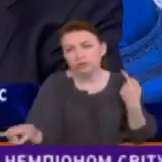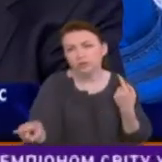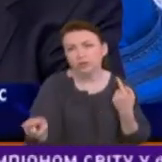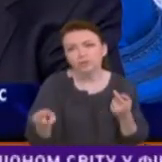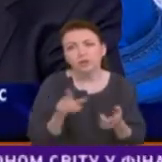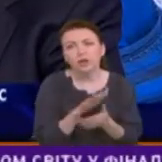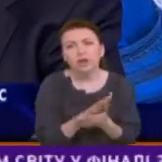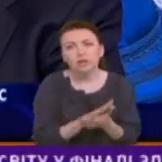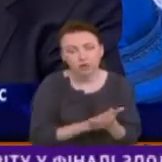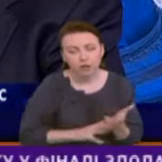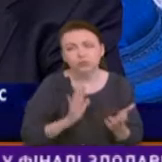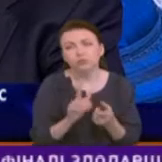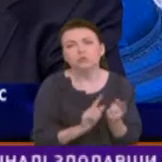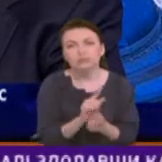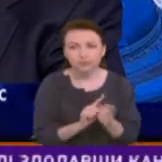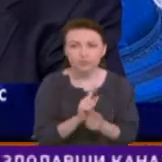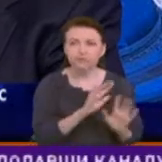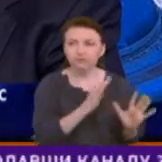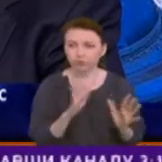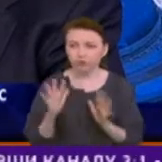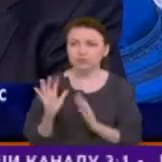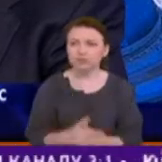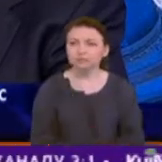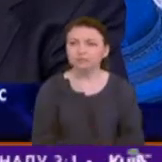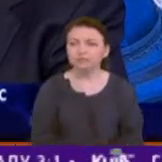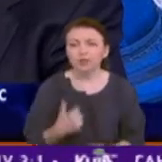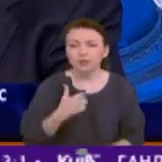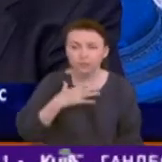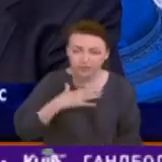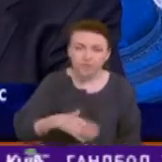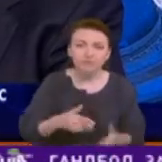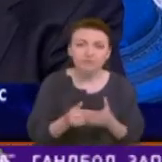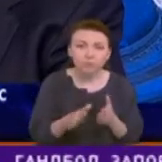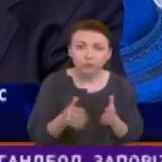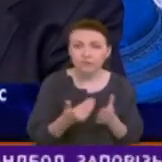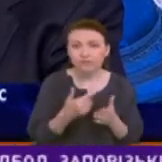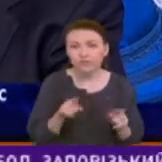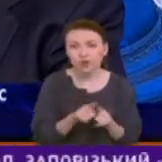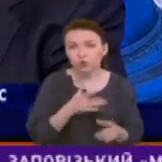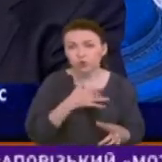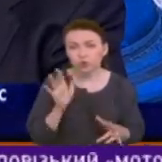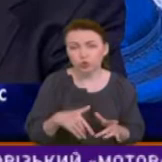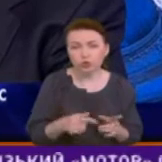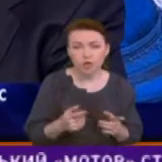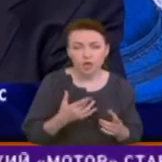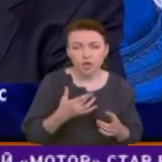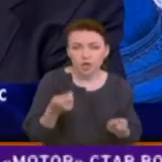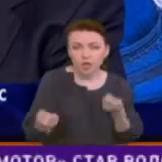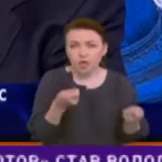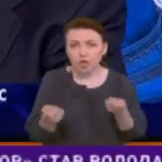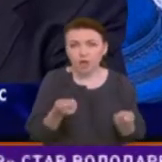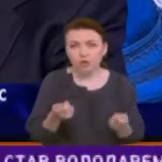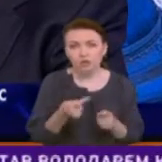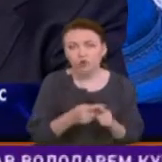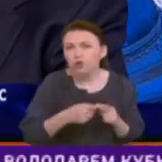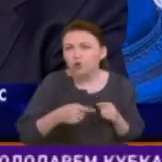до речі, будуть ці зміни відбуватися. Нам прийдеться відмовитися від такої жорсткої ієрархії, яка була представлена